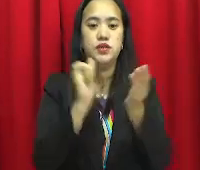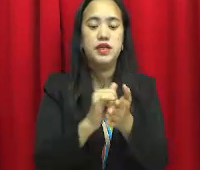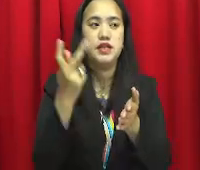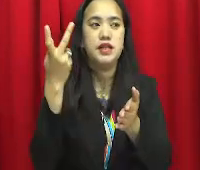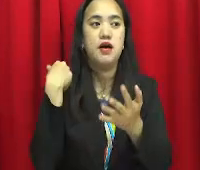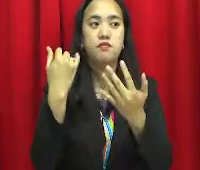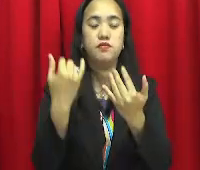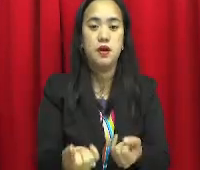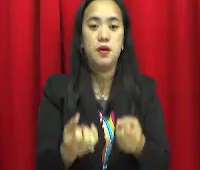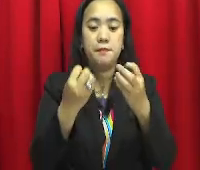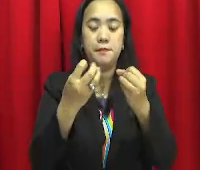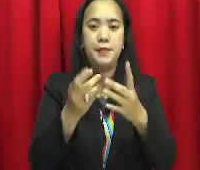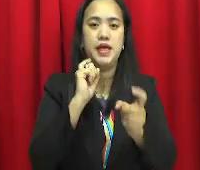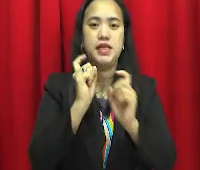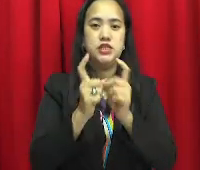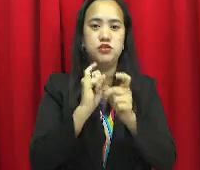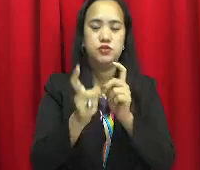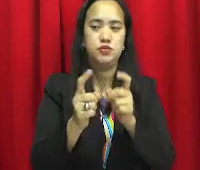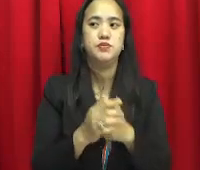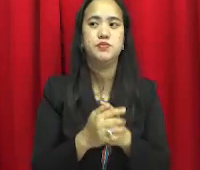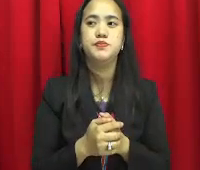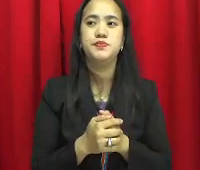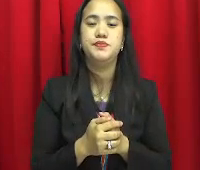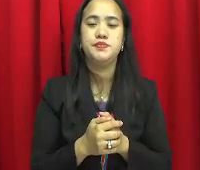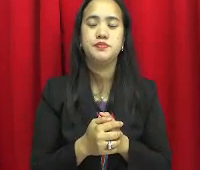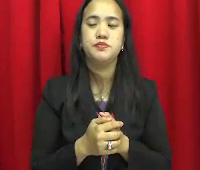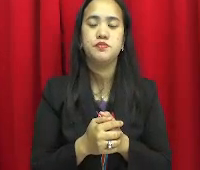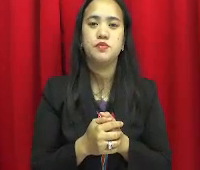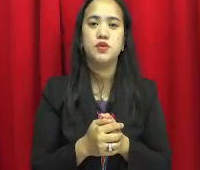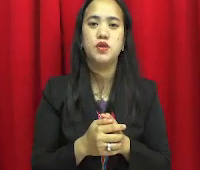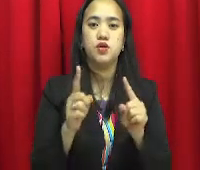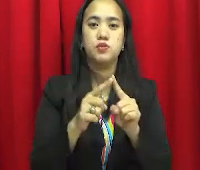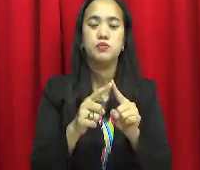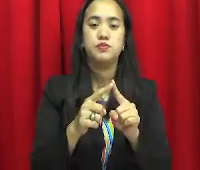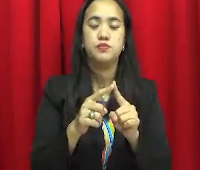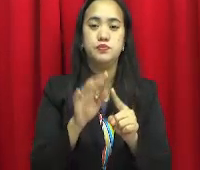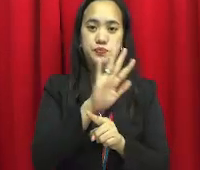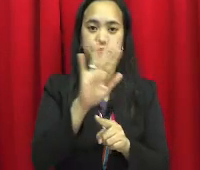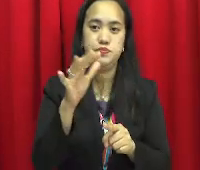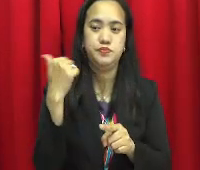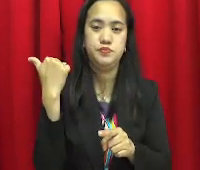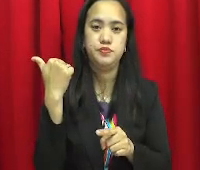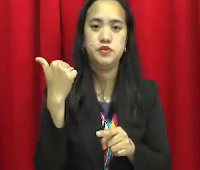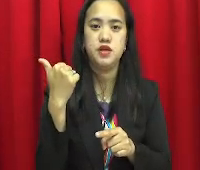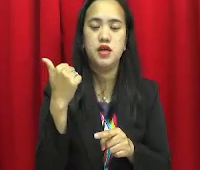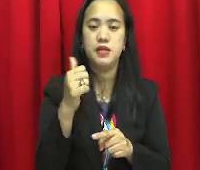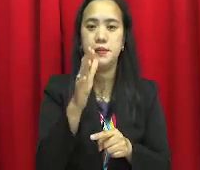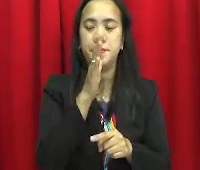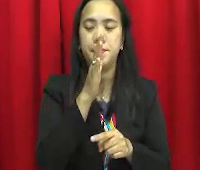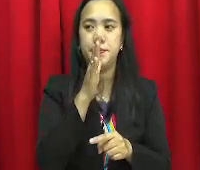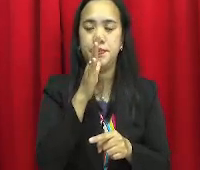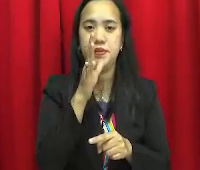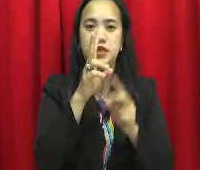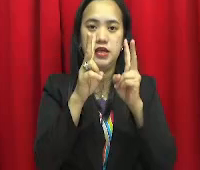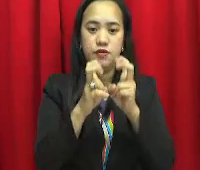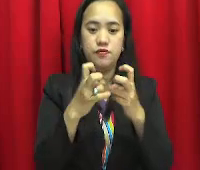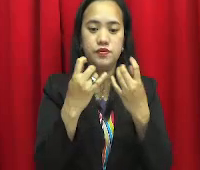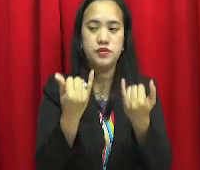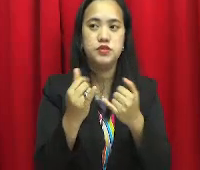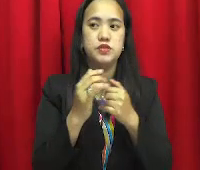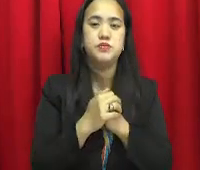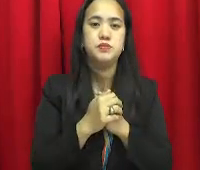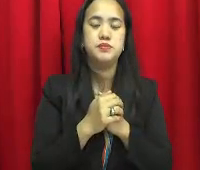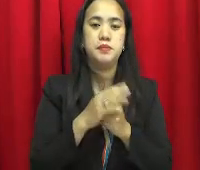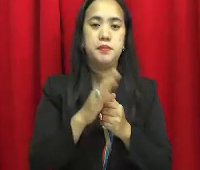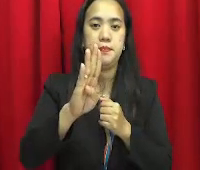kwentuhan, magandang kwentuhan para sa iyong mga kasamahang nanay na nandoon. Ganun rin po yung aking hipag na si Beth Martinez na